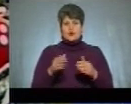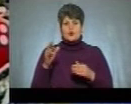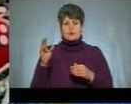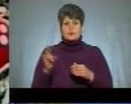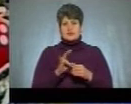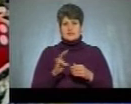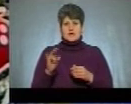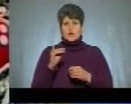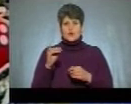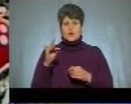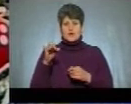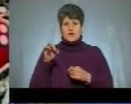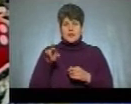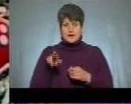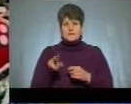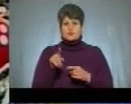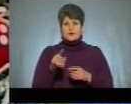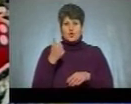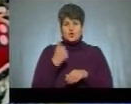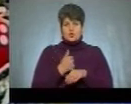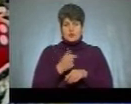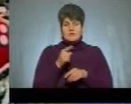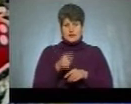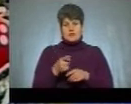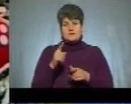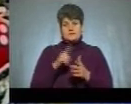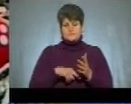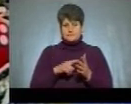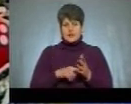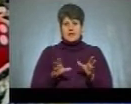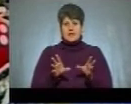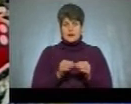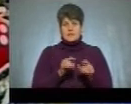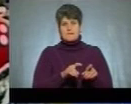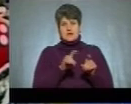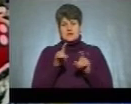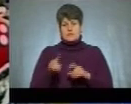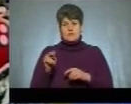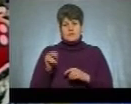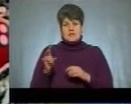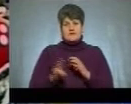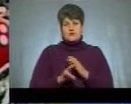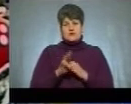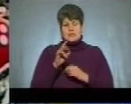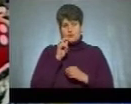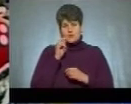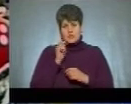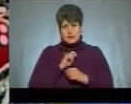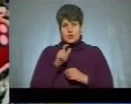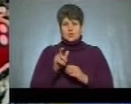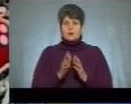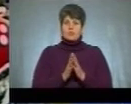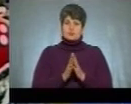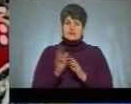який служить у храмі у Кордишеві, щоб він очолив їх релігійну громаду і разом з ними перейшов до Православної церкви України. Люди